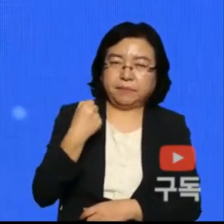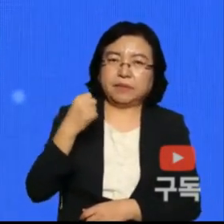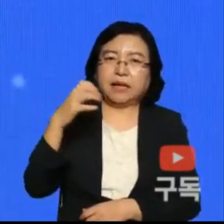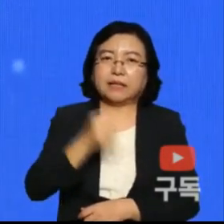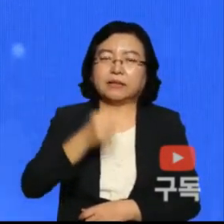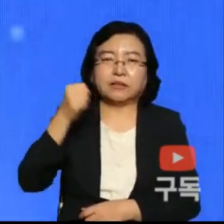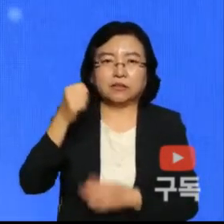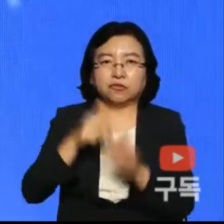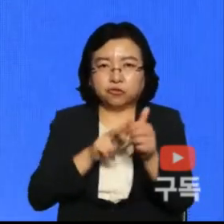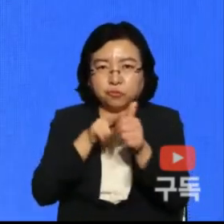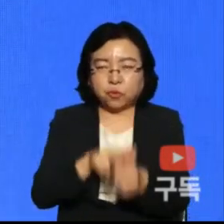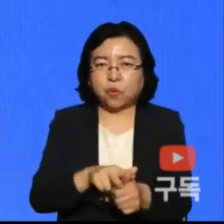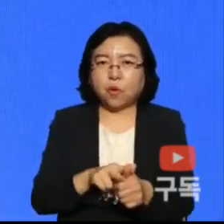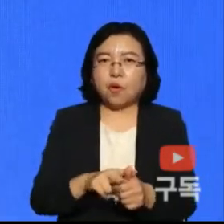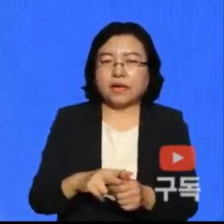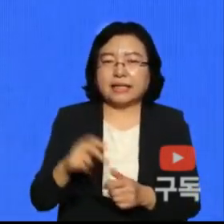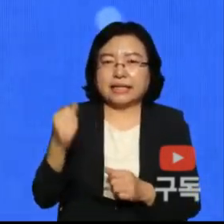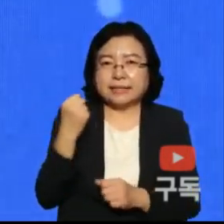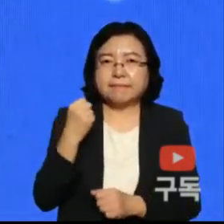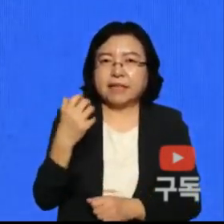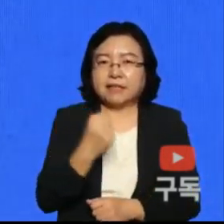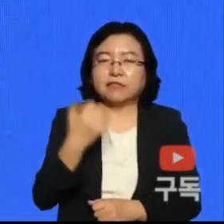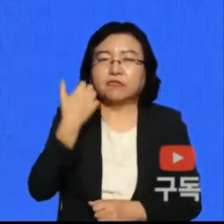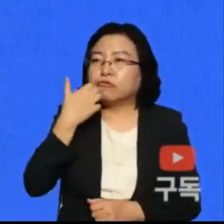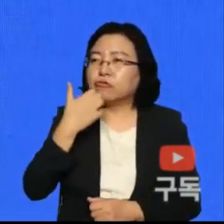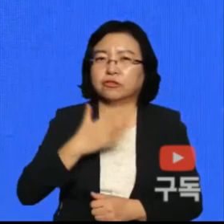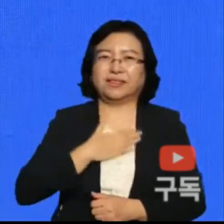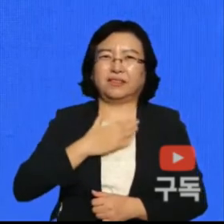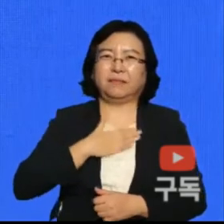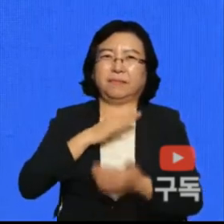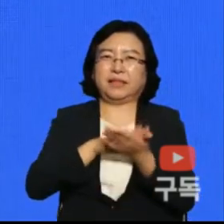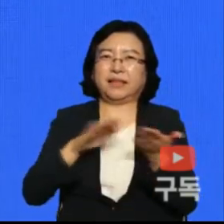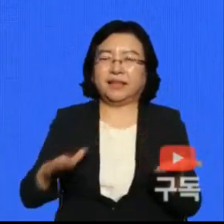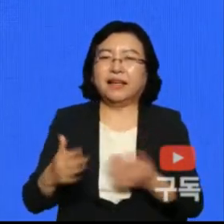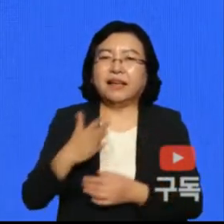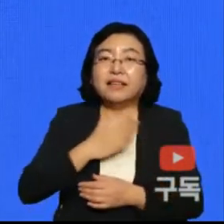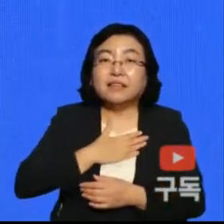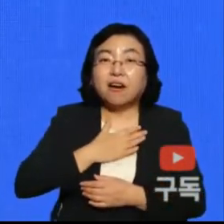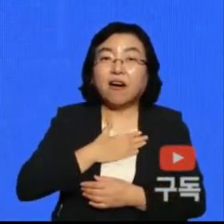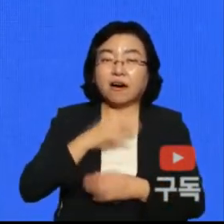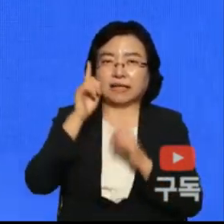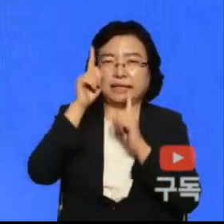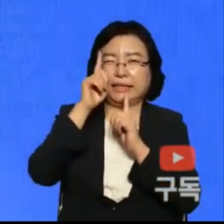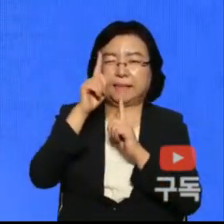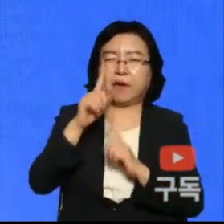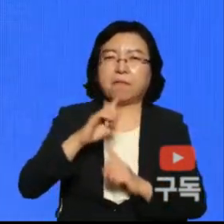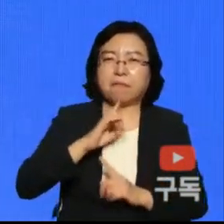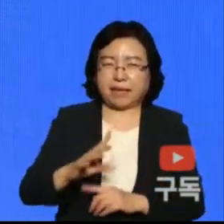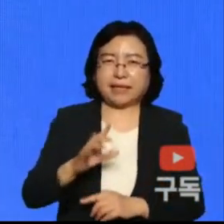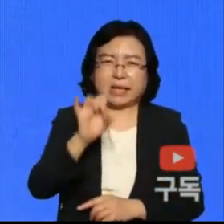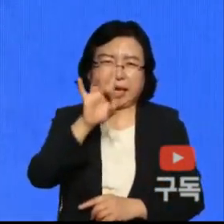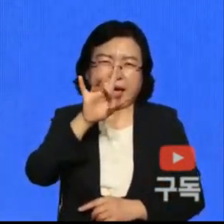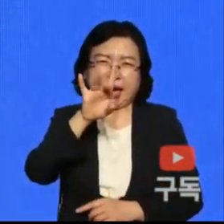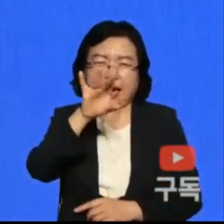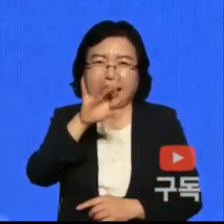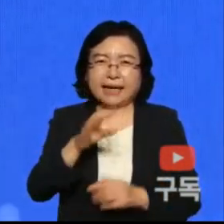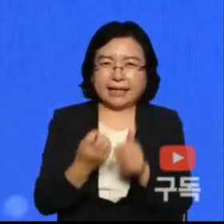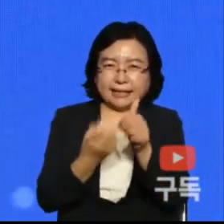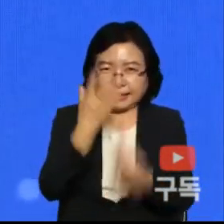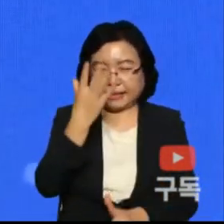경쟁력까지 노보 바로 이제 명입니다 저 이제 명만이 요 일할 필승 카드